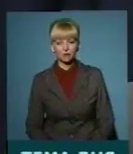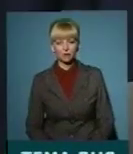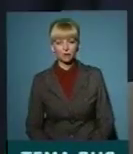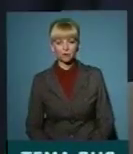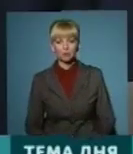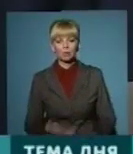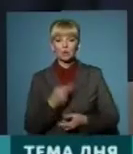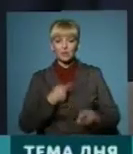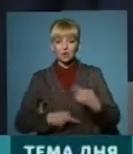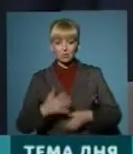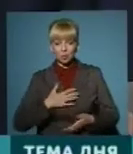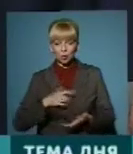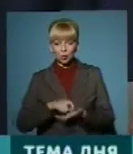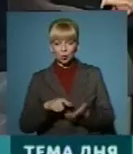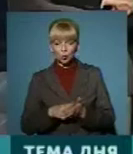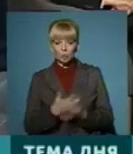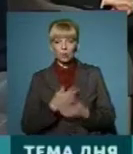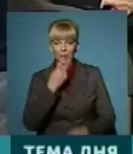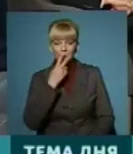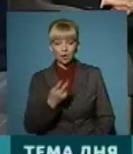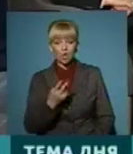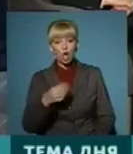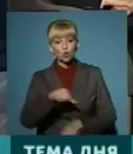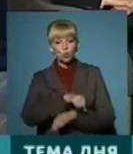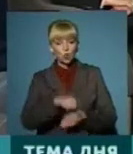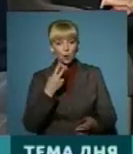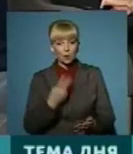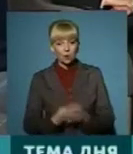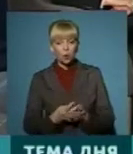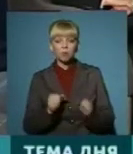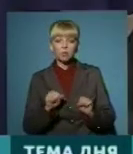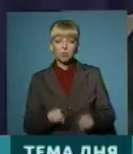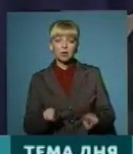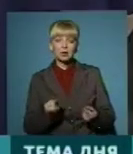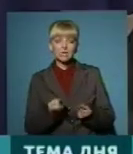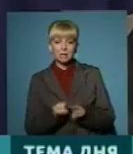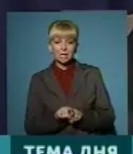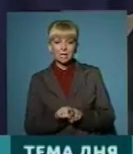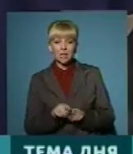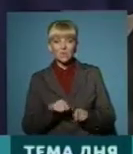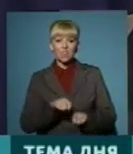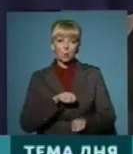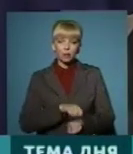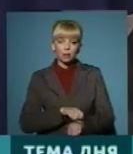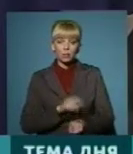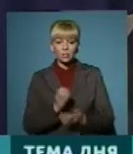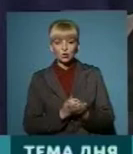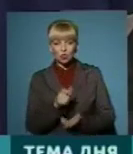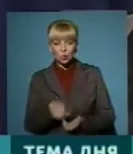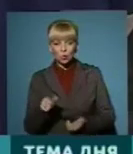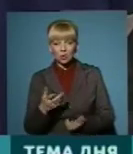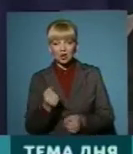Ми вертаємося до нашої студії. От ми побачили зовнішні показники. Можливо, таким чином вимірювали і чиновники,